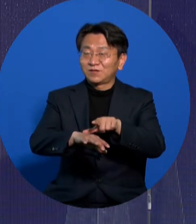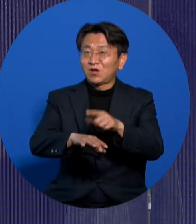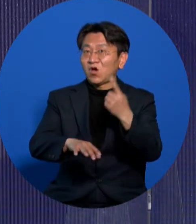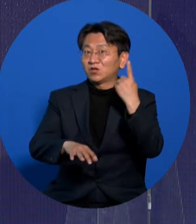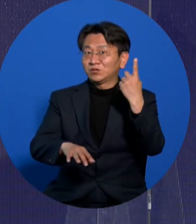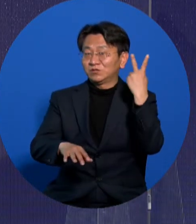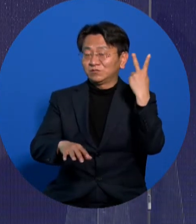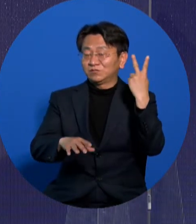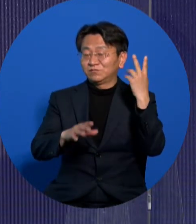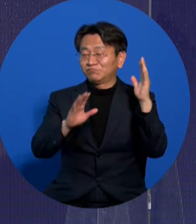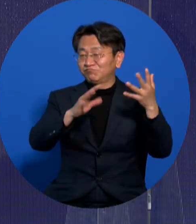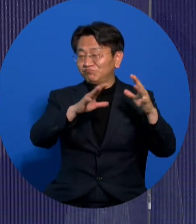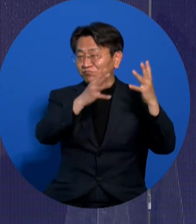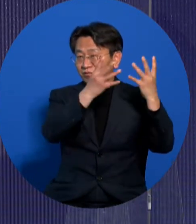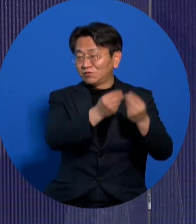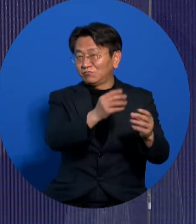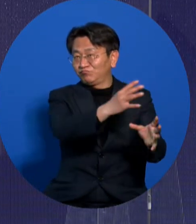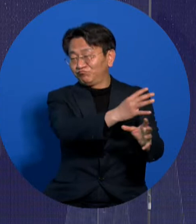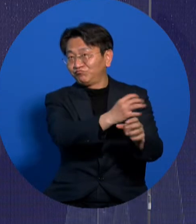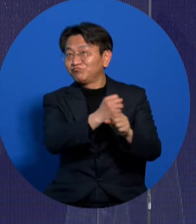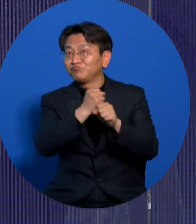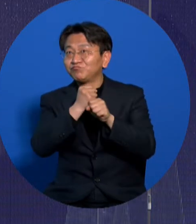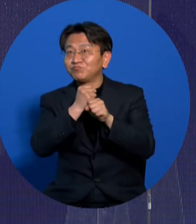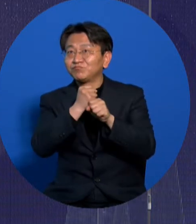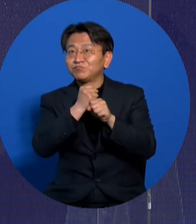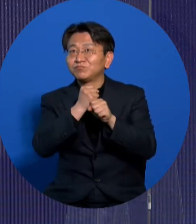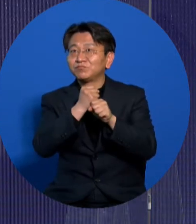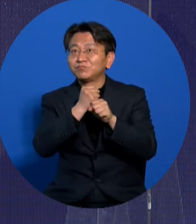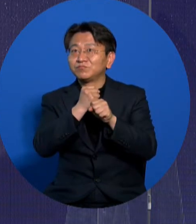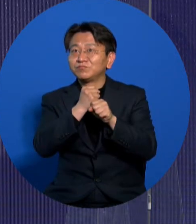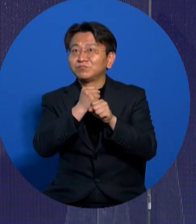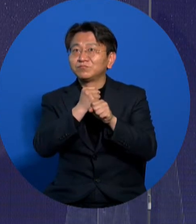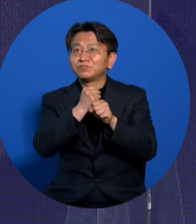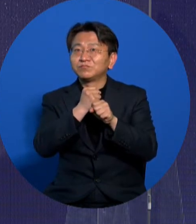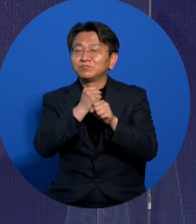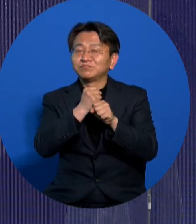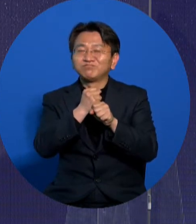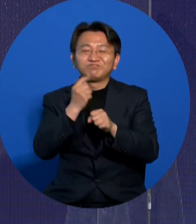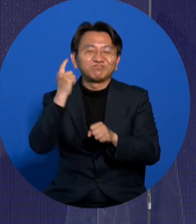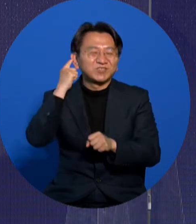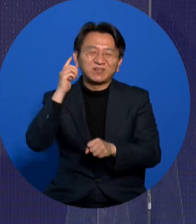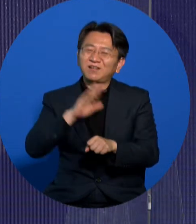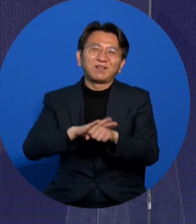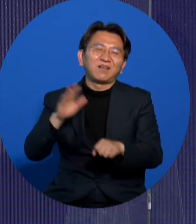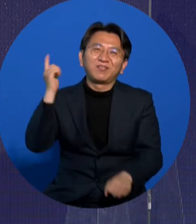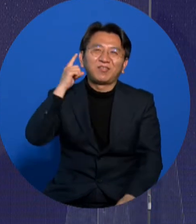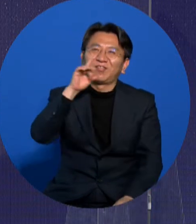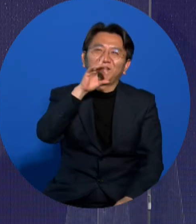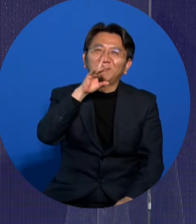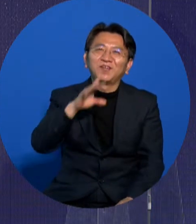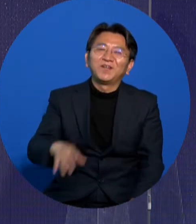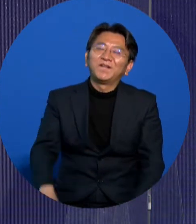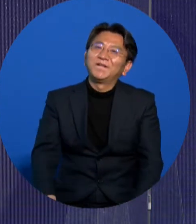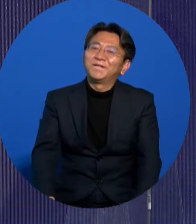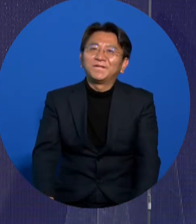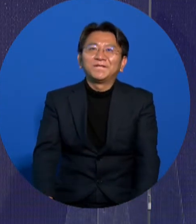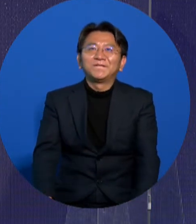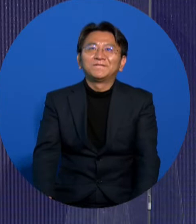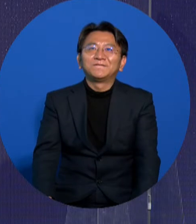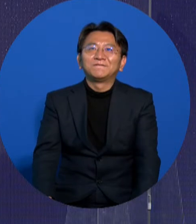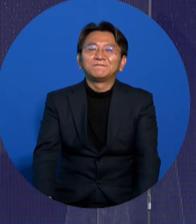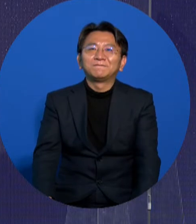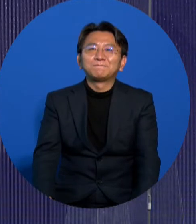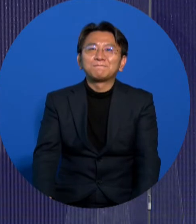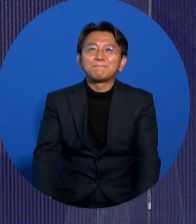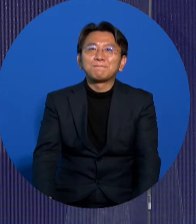내용들을 정리하고 향후에 다뤄야 될 과제들에 대해서 논의하는 자리입니다. 먼저 패널분들 소개해